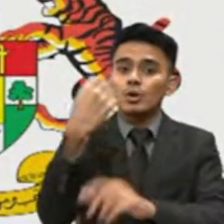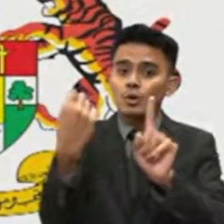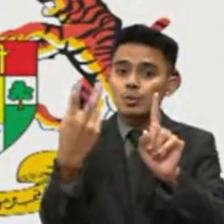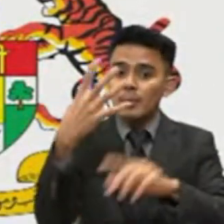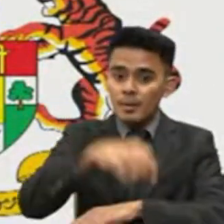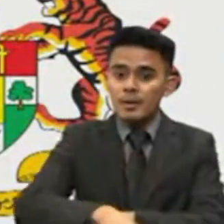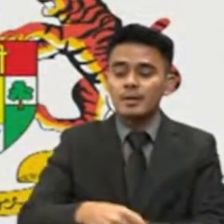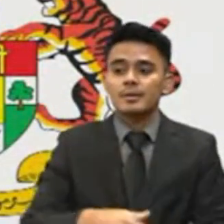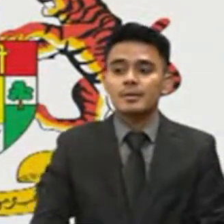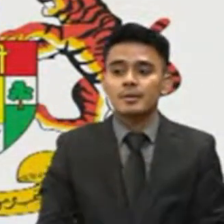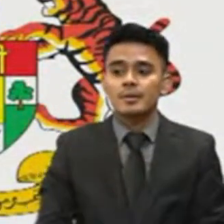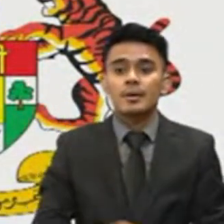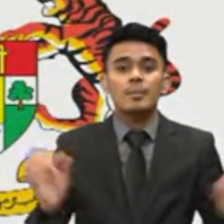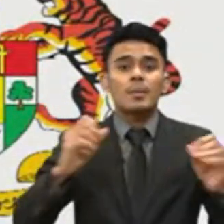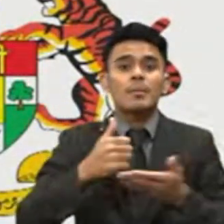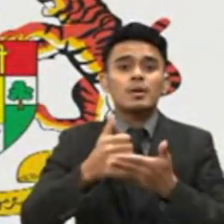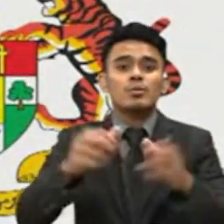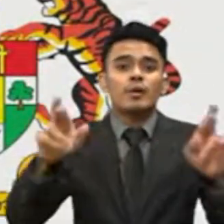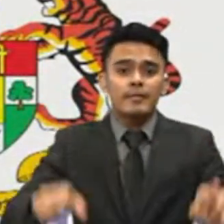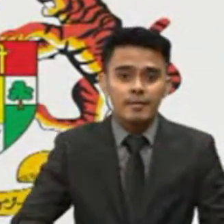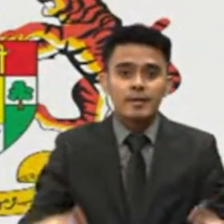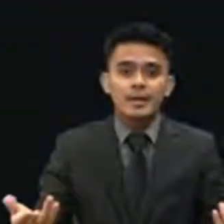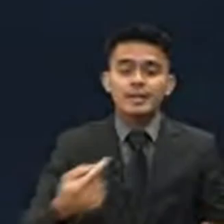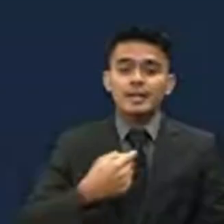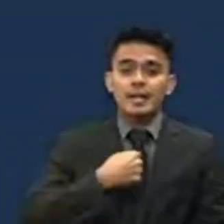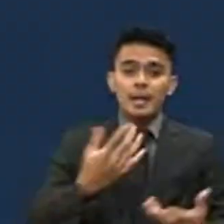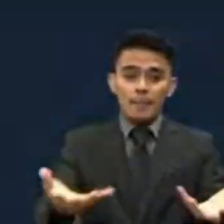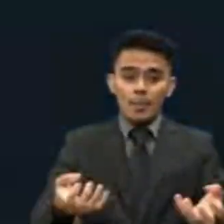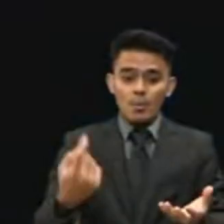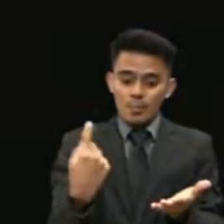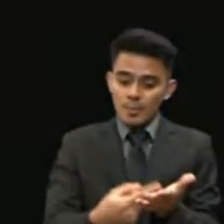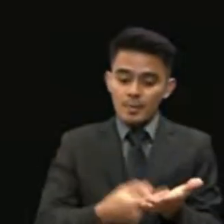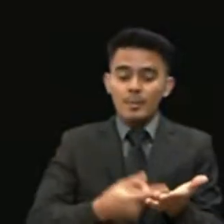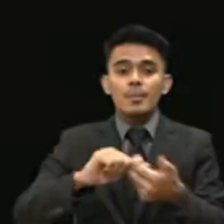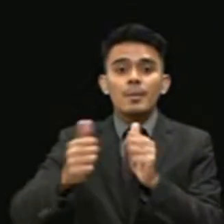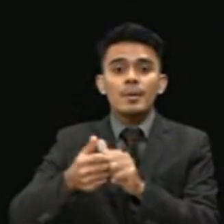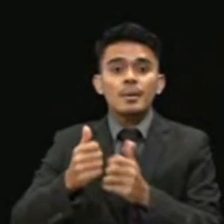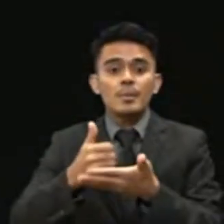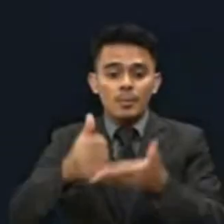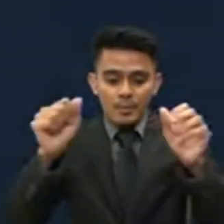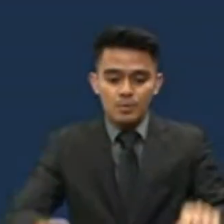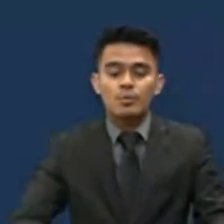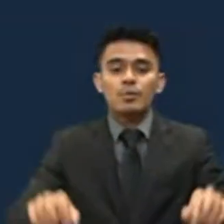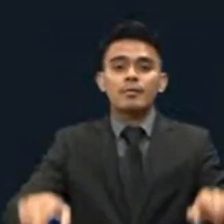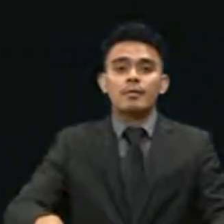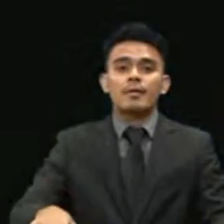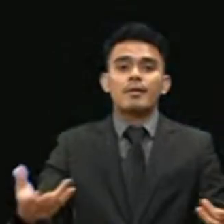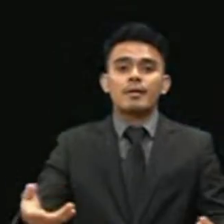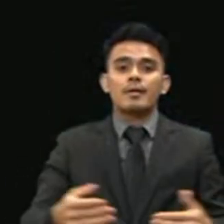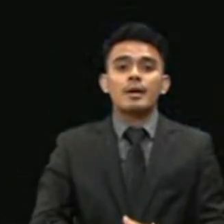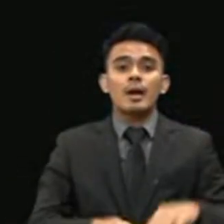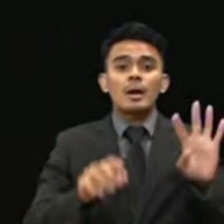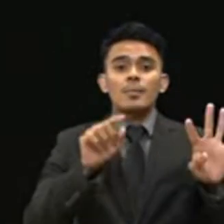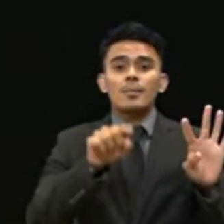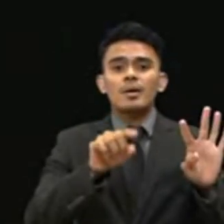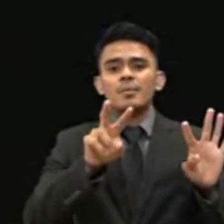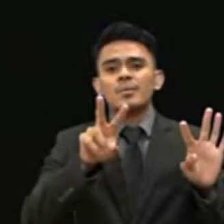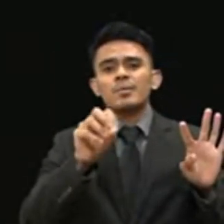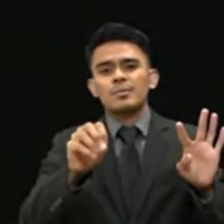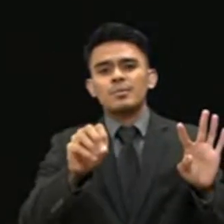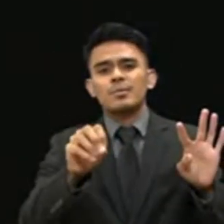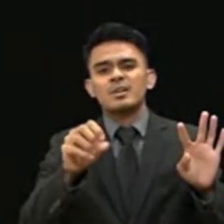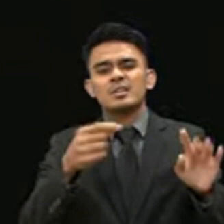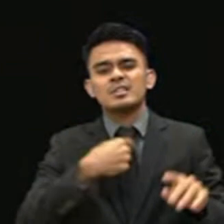dia tidak membantu rakyat langsung saya nak bincang masalah yang membantu rakyat ini Pak bulan 7 4 bulan